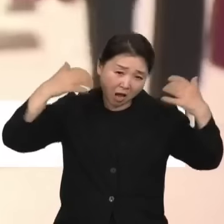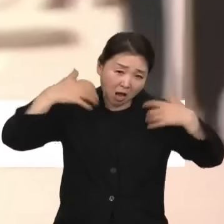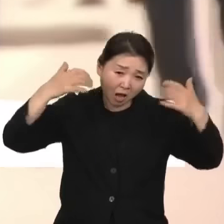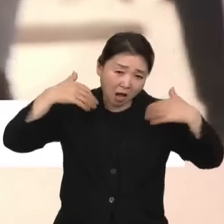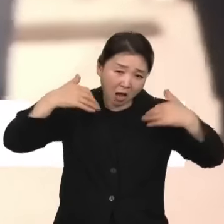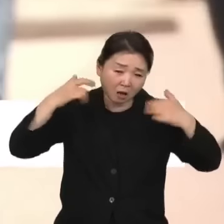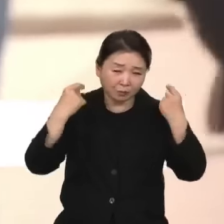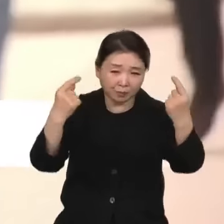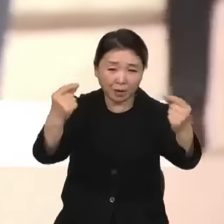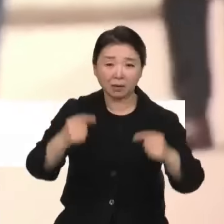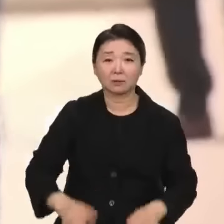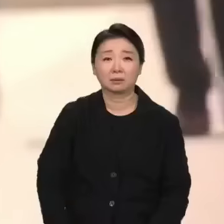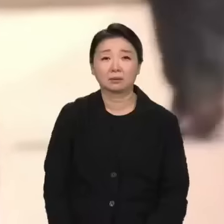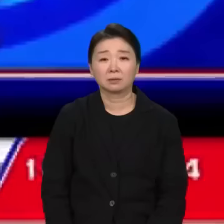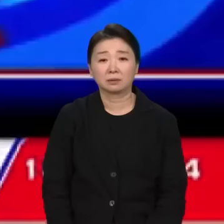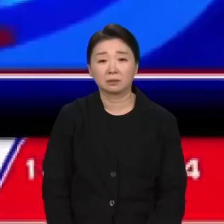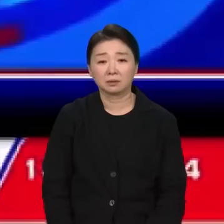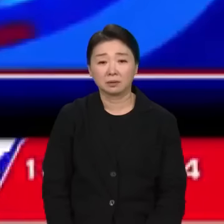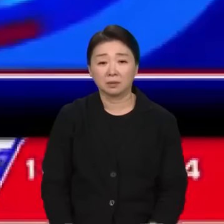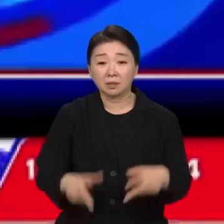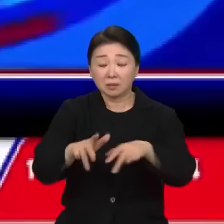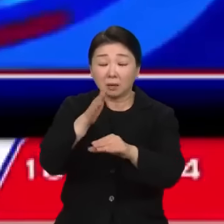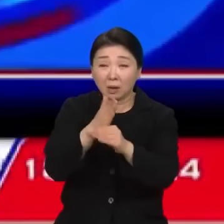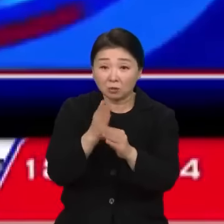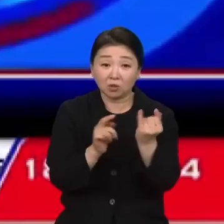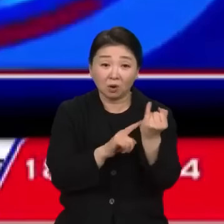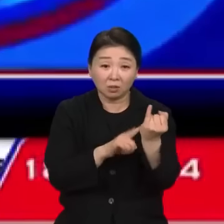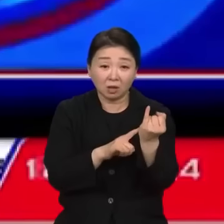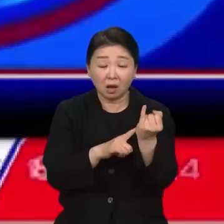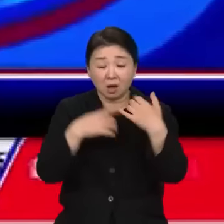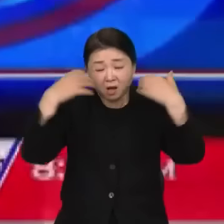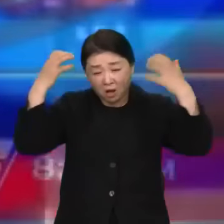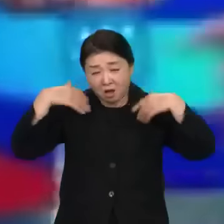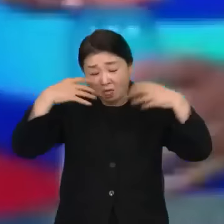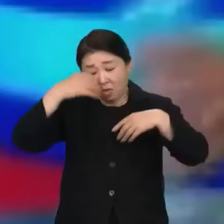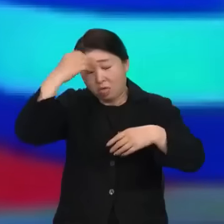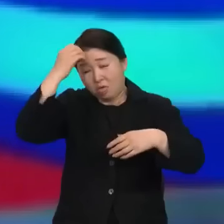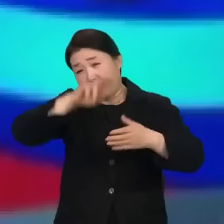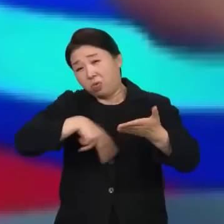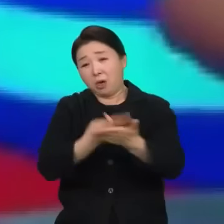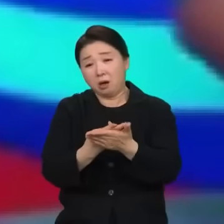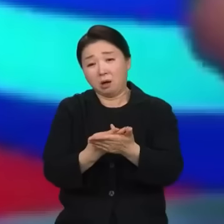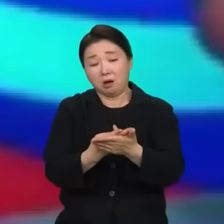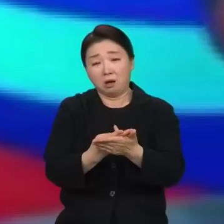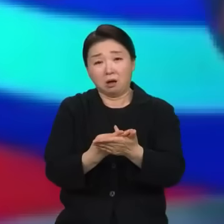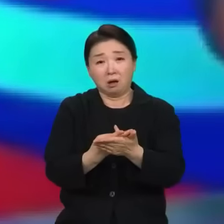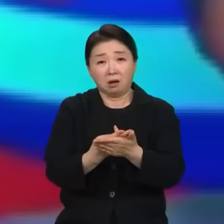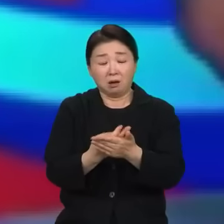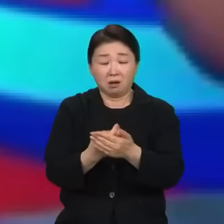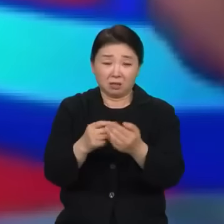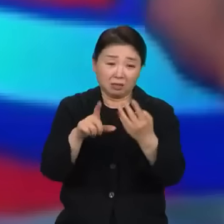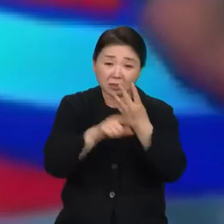않고 있습니다. 생방송을 진행하던 한 앵커가 무더위에 정신을 잃고 쓰러진 게 벌써